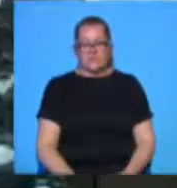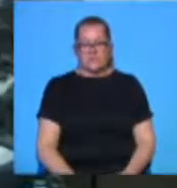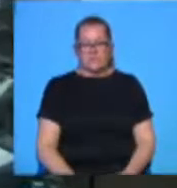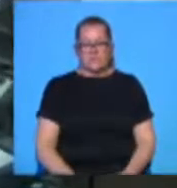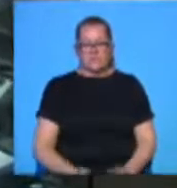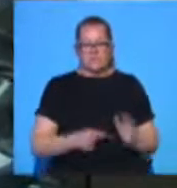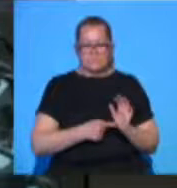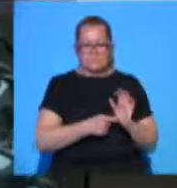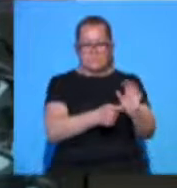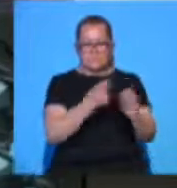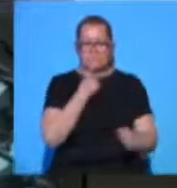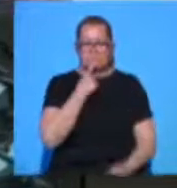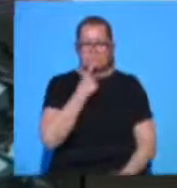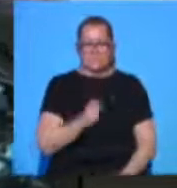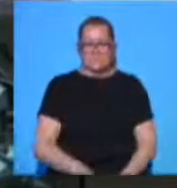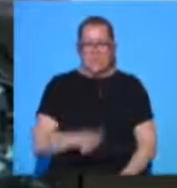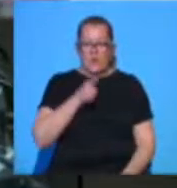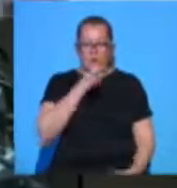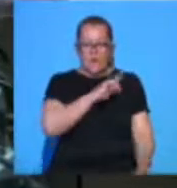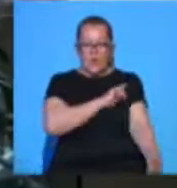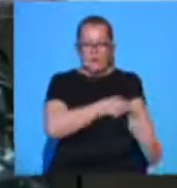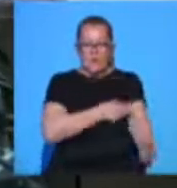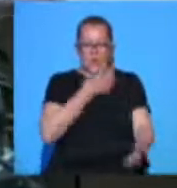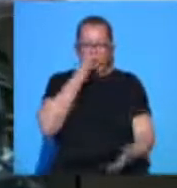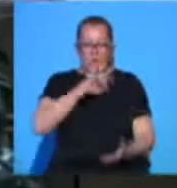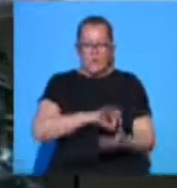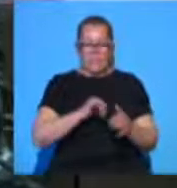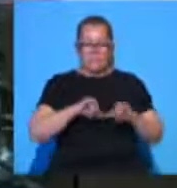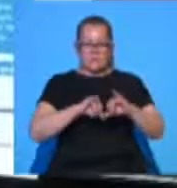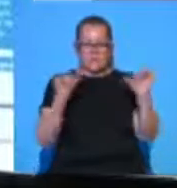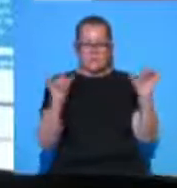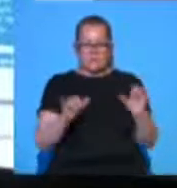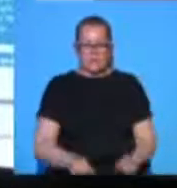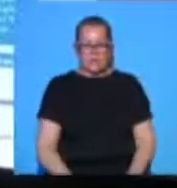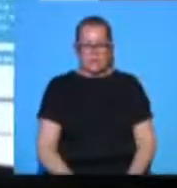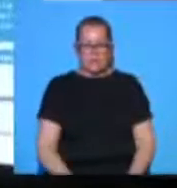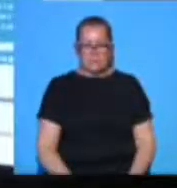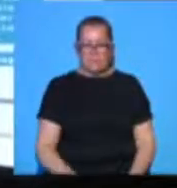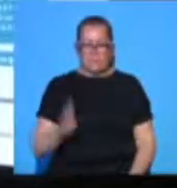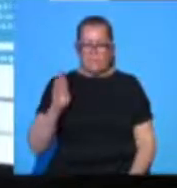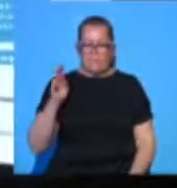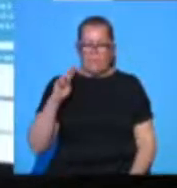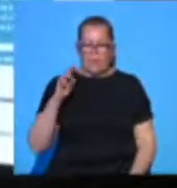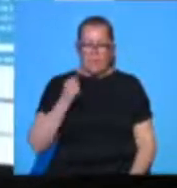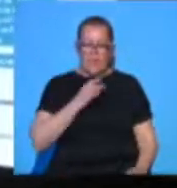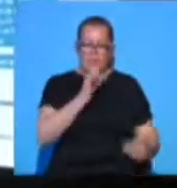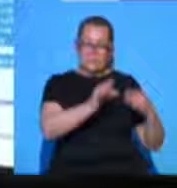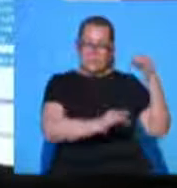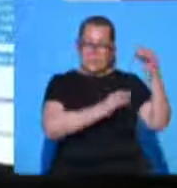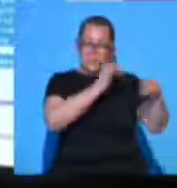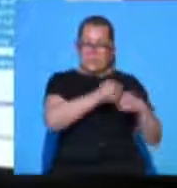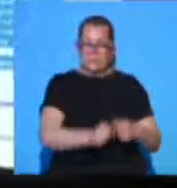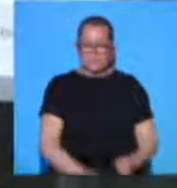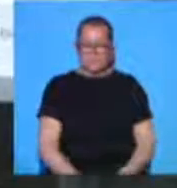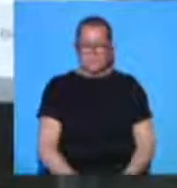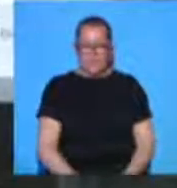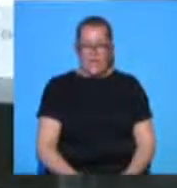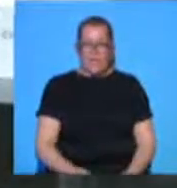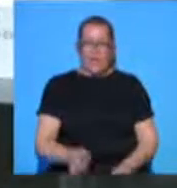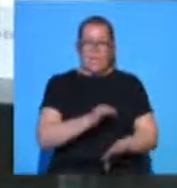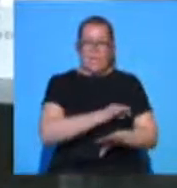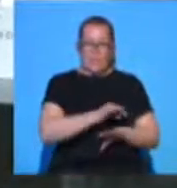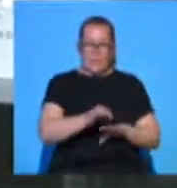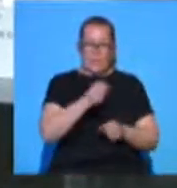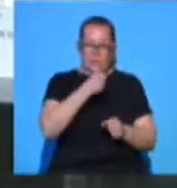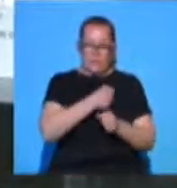trimis reprezentanții la Craiova, unde autoritățile și-au propus dezvoltarea acestui sector în care bănia are tradiție. Clusterul ce urmează să fie